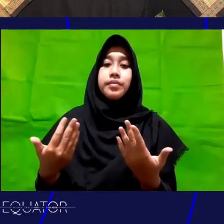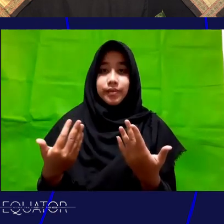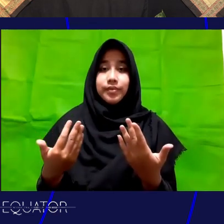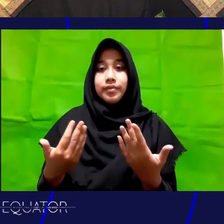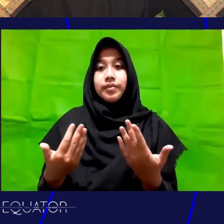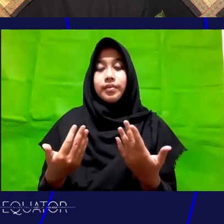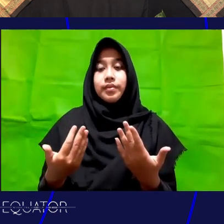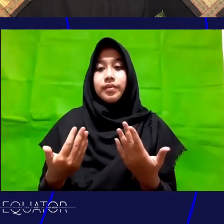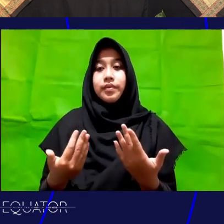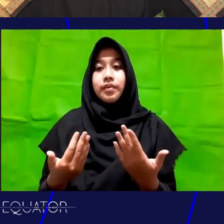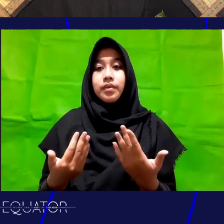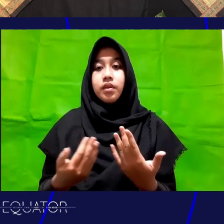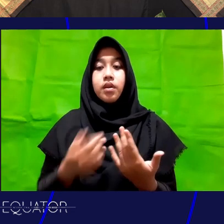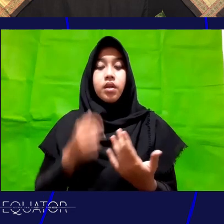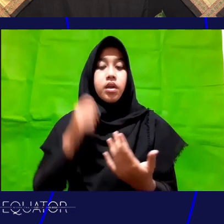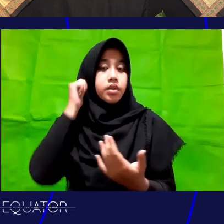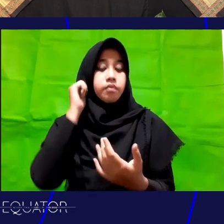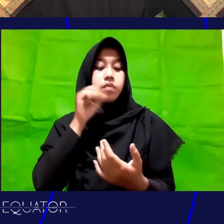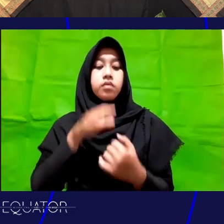Nggak tahu aku bisa nambahin apa enggak.